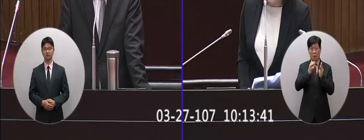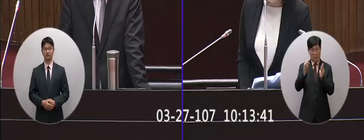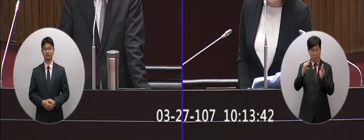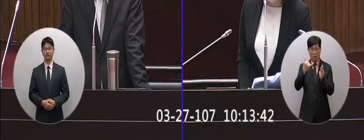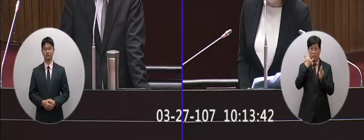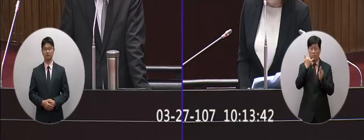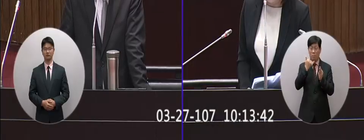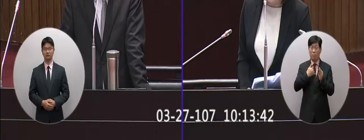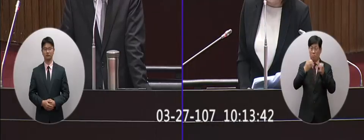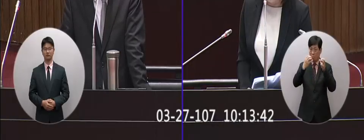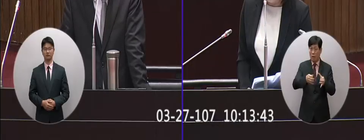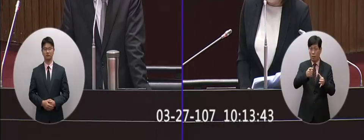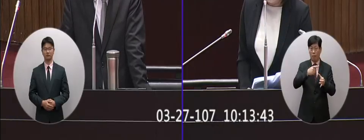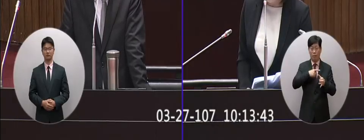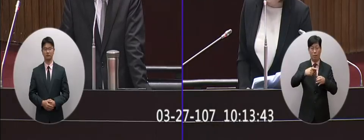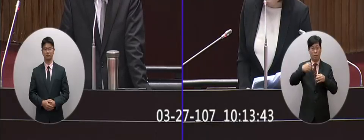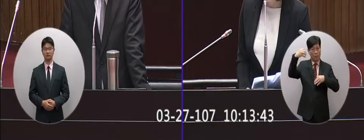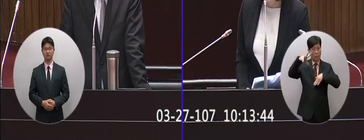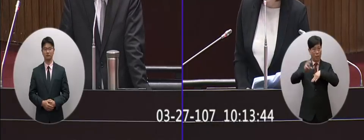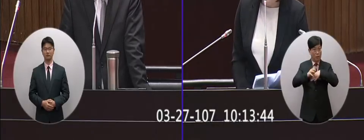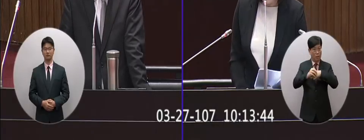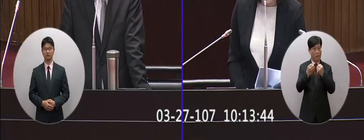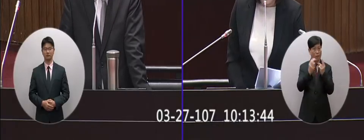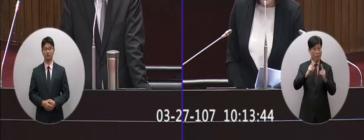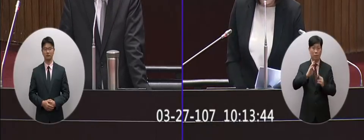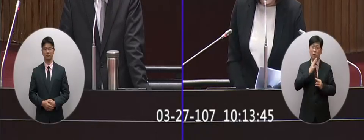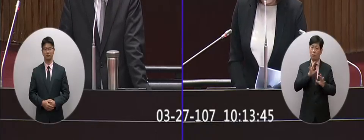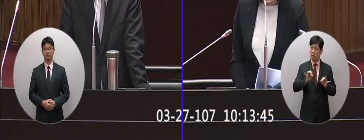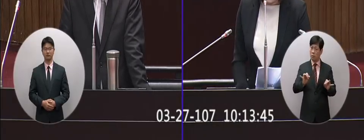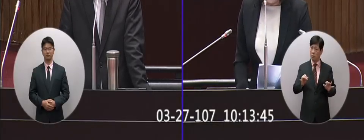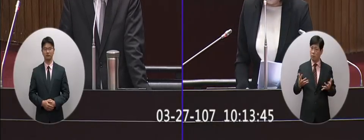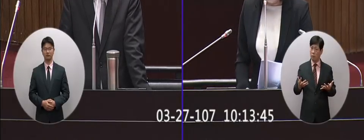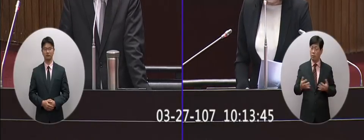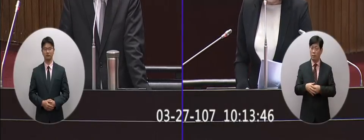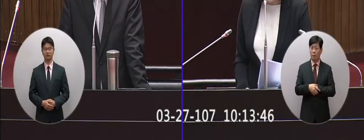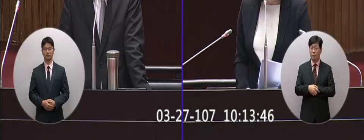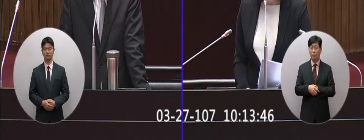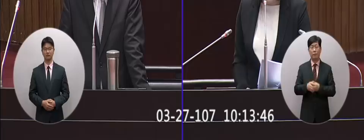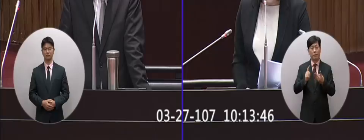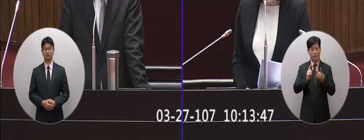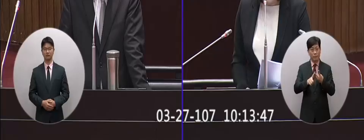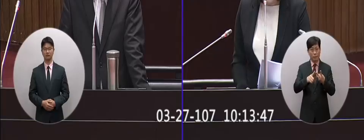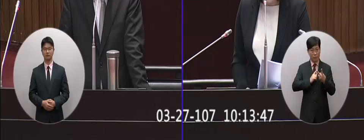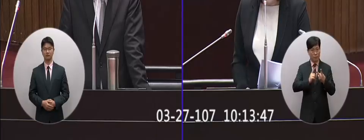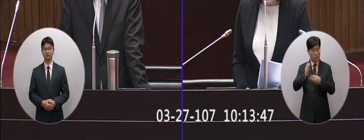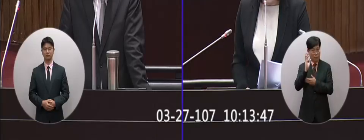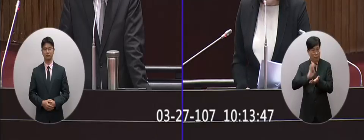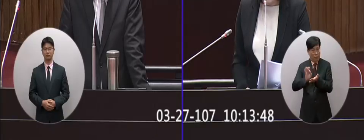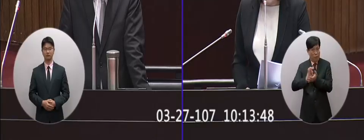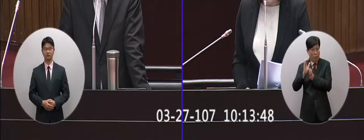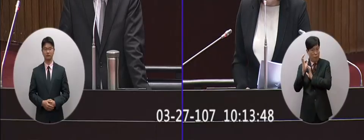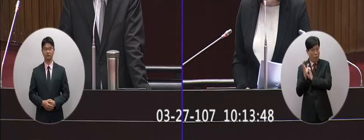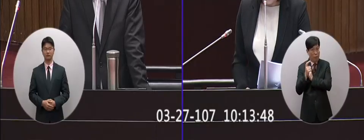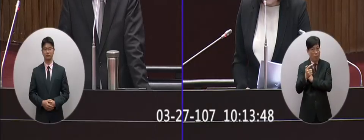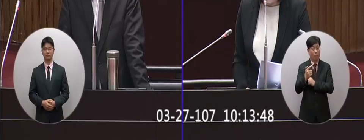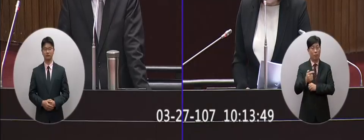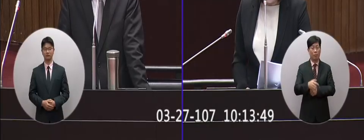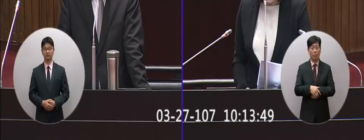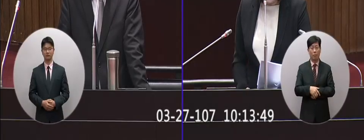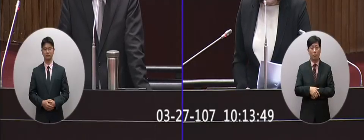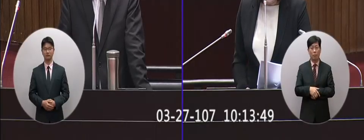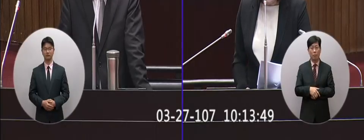来装置这些太阳能，可是我们的土地呢？另外财政负担要非常非常的